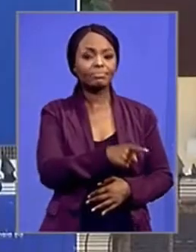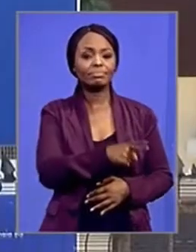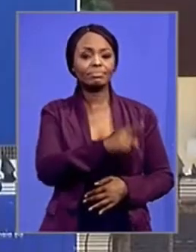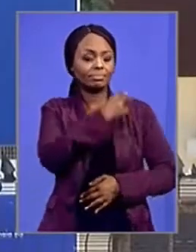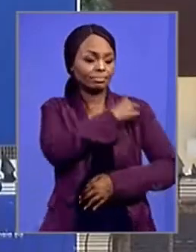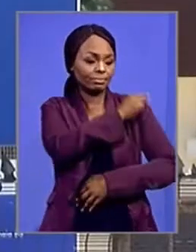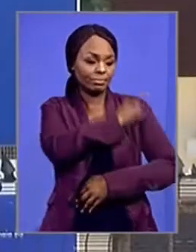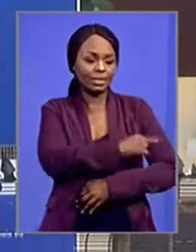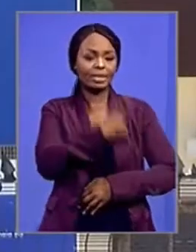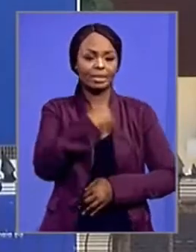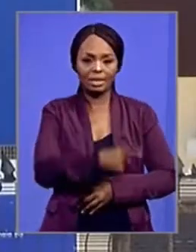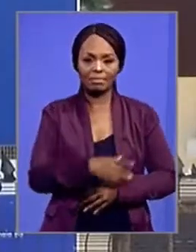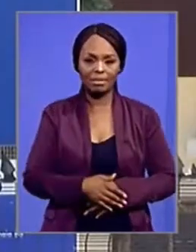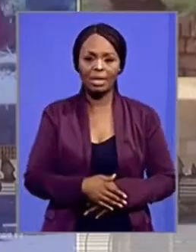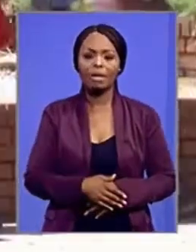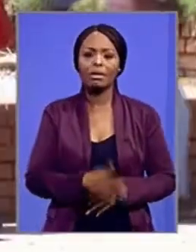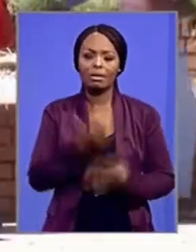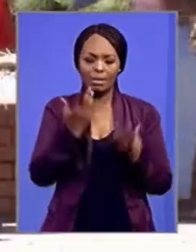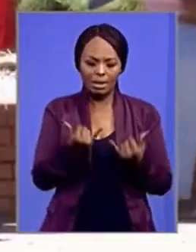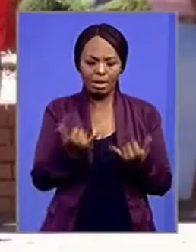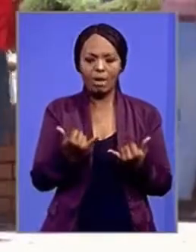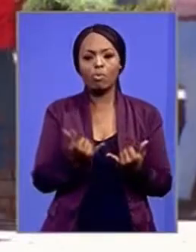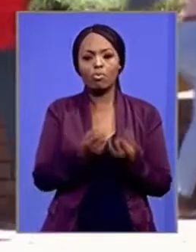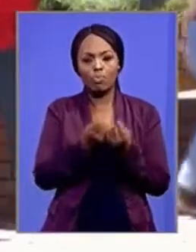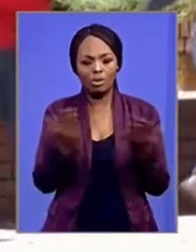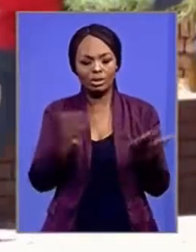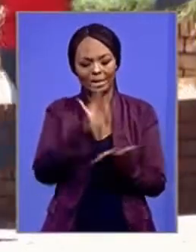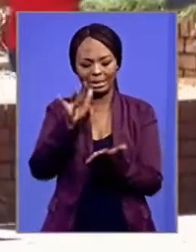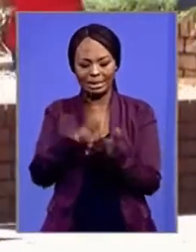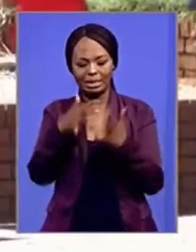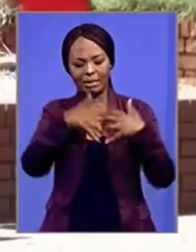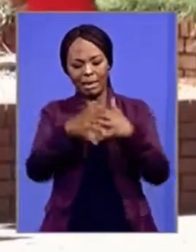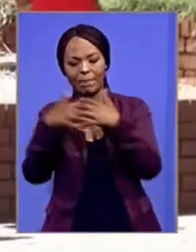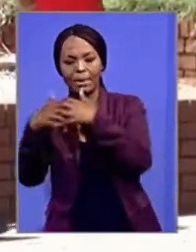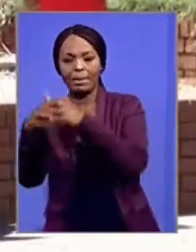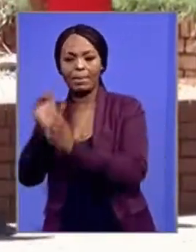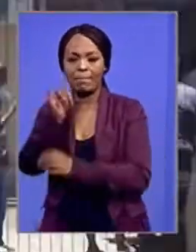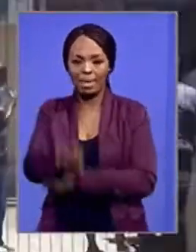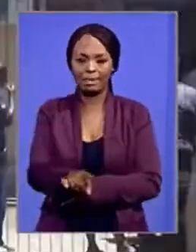profense gore e oketse mafelo a go tlhaba batho moento go ralala le profense.